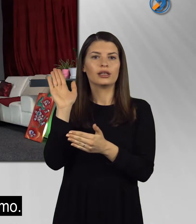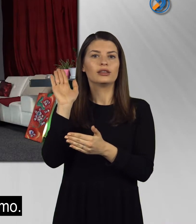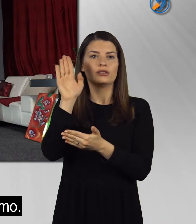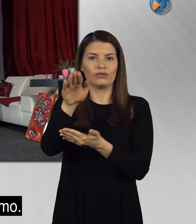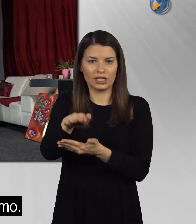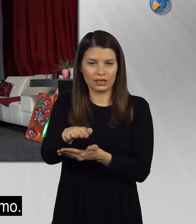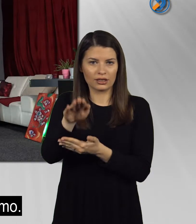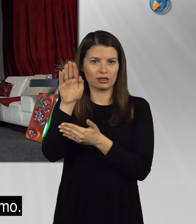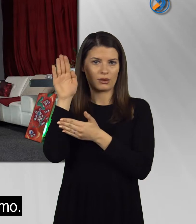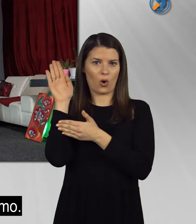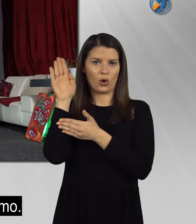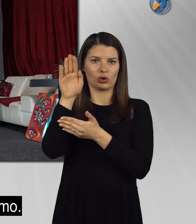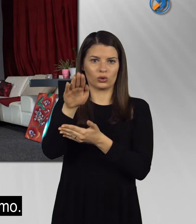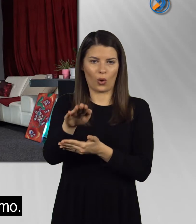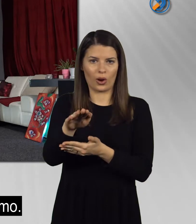Samo dvigujemo.